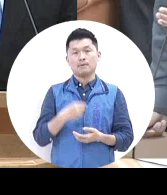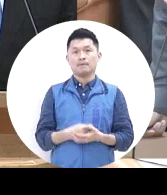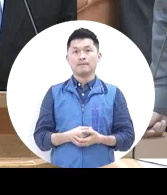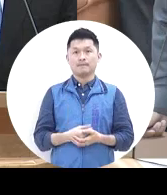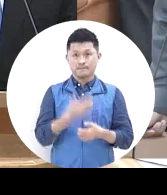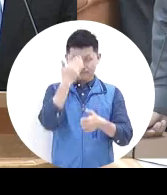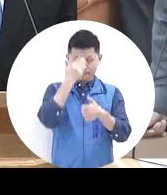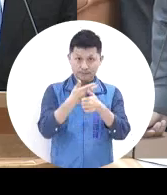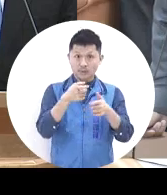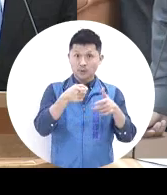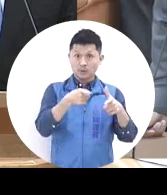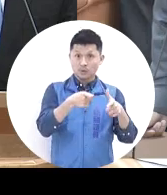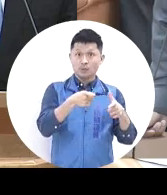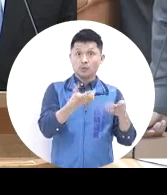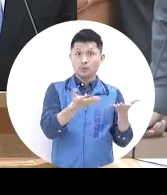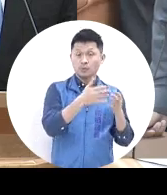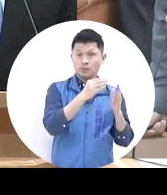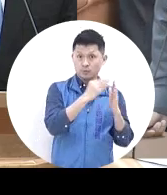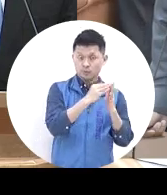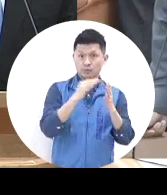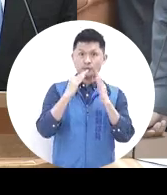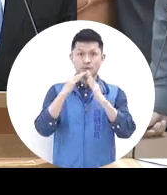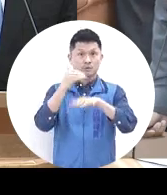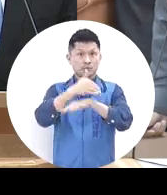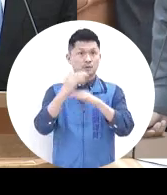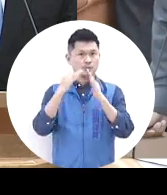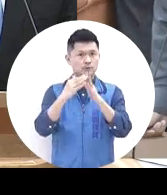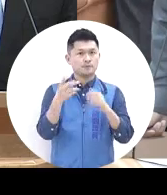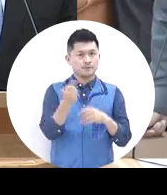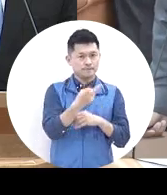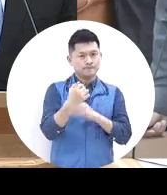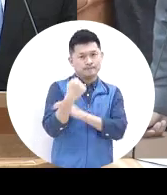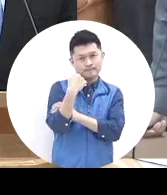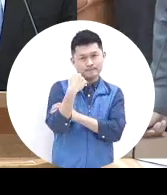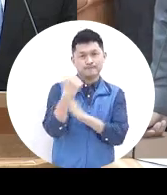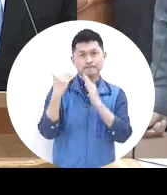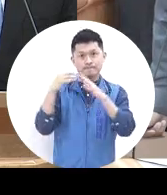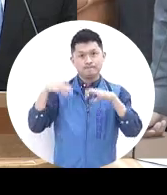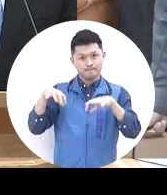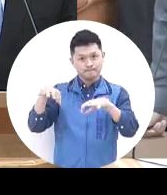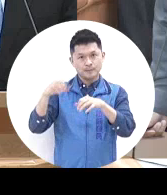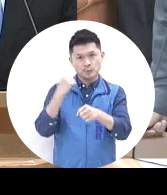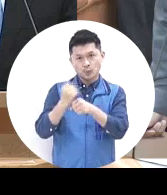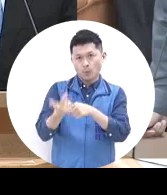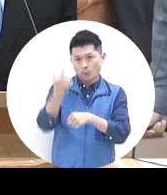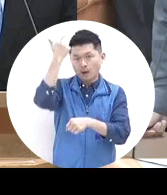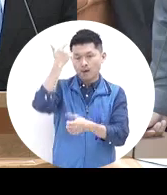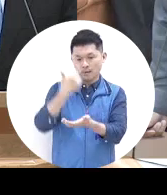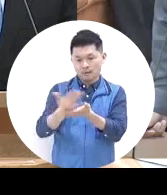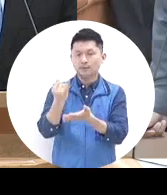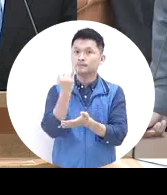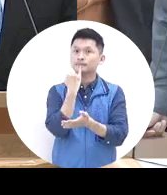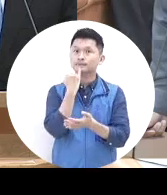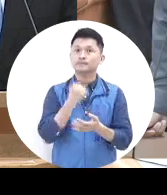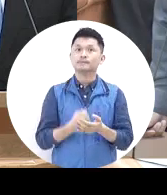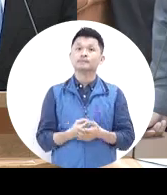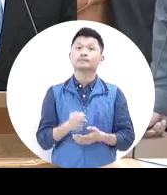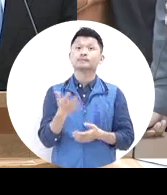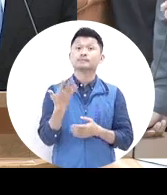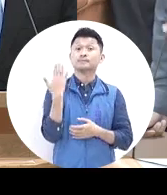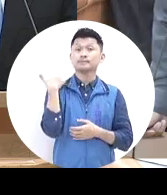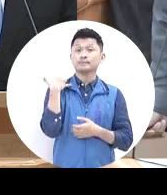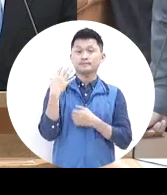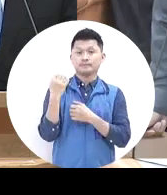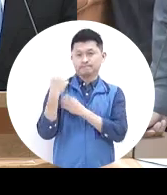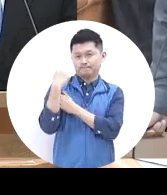的公务局跟城乡局赶快来努力。我相信市长你们这边应该会很有效率，赶快把这解决了。因为在过去的努力之下，